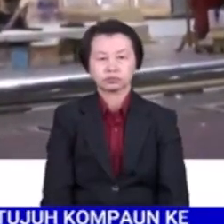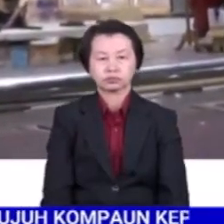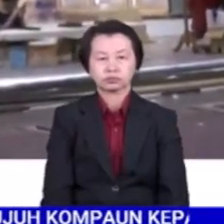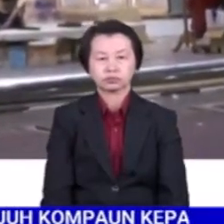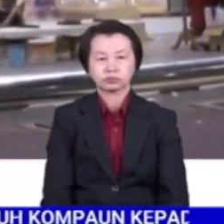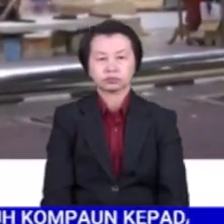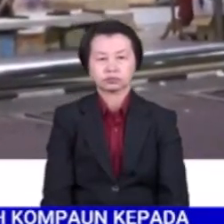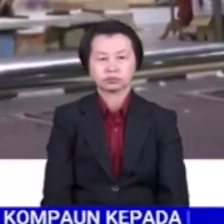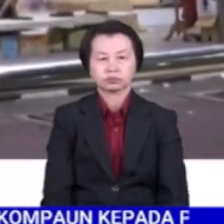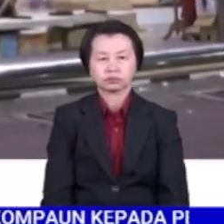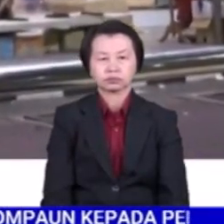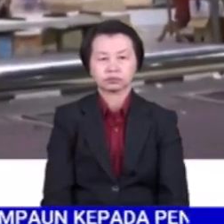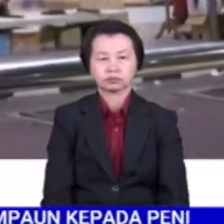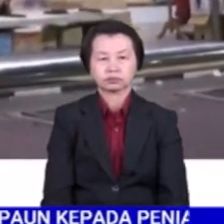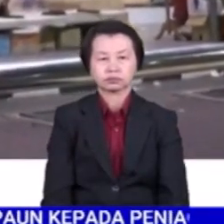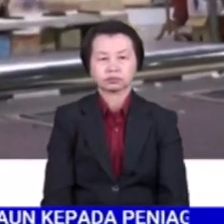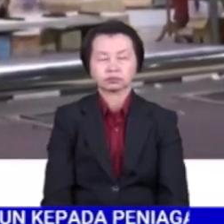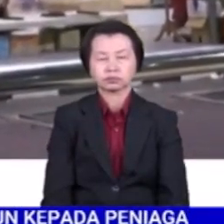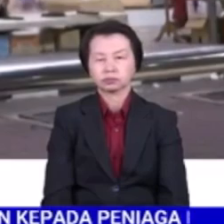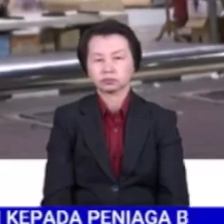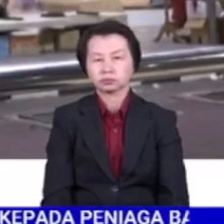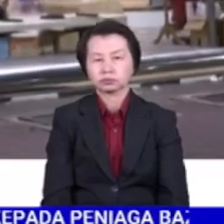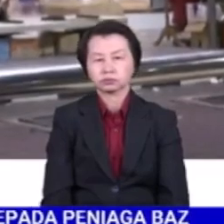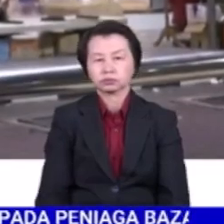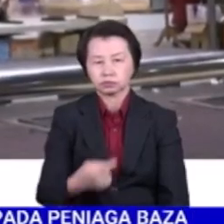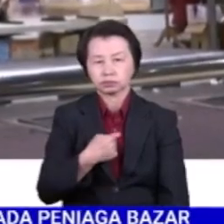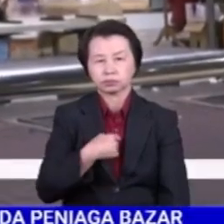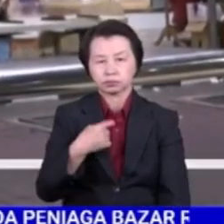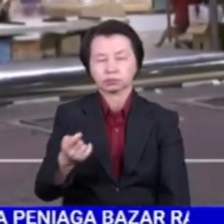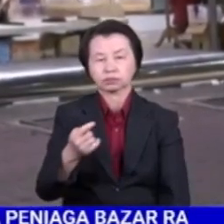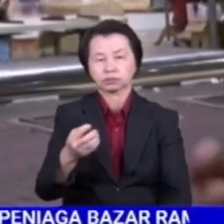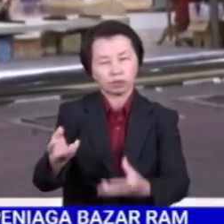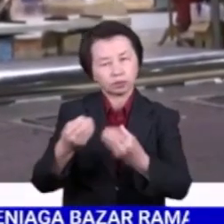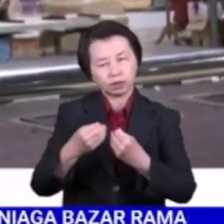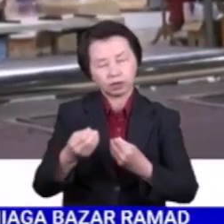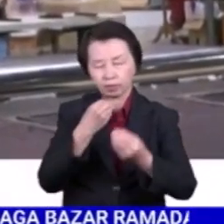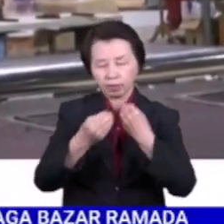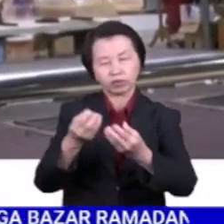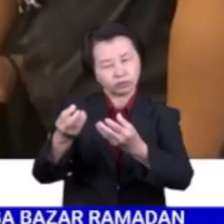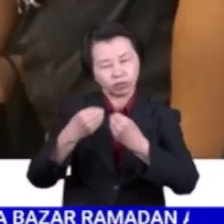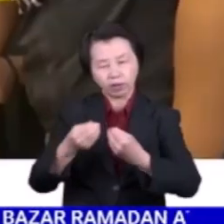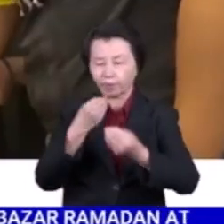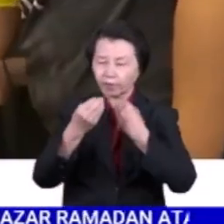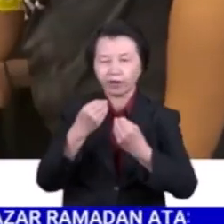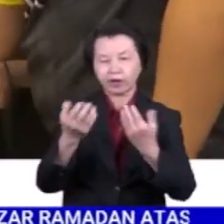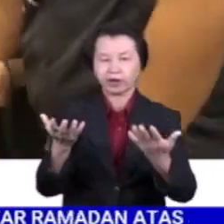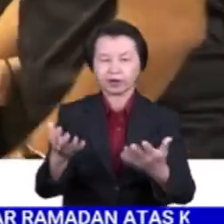Apa saja lah. Saya tak ada cerit sangat lah. Apa saja orang kasi makan, saya makan.